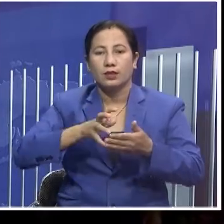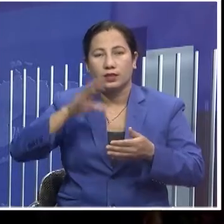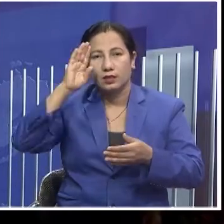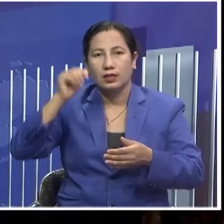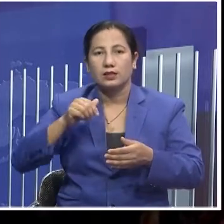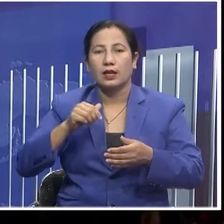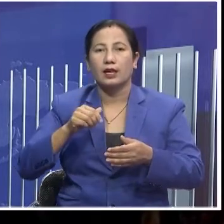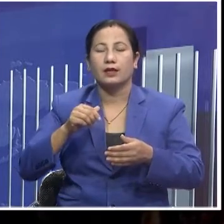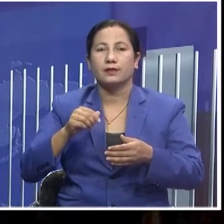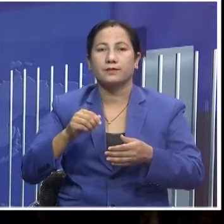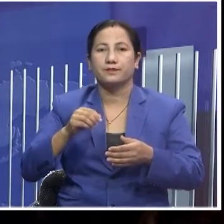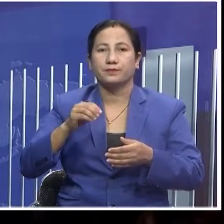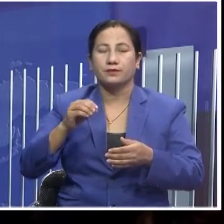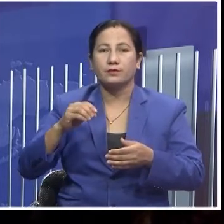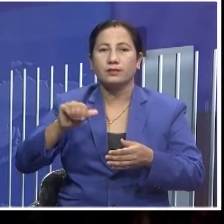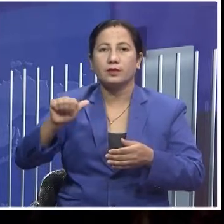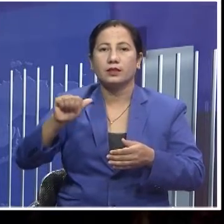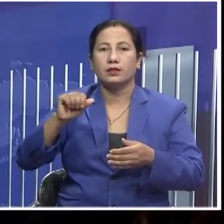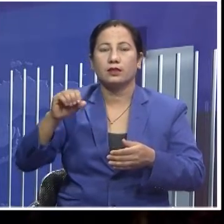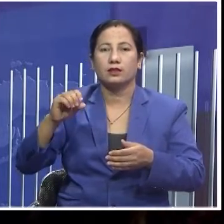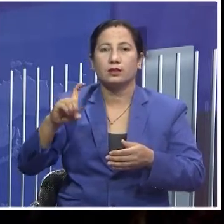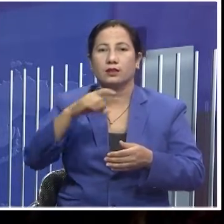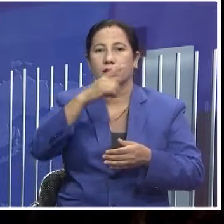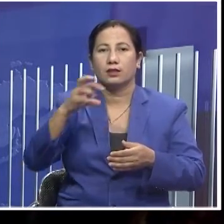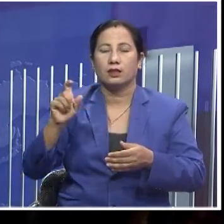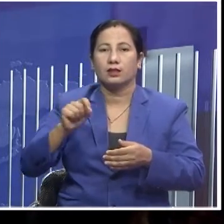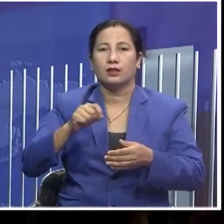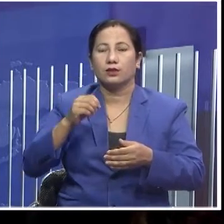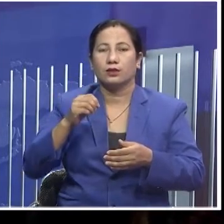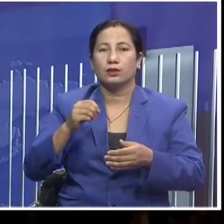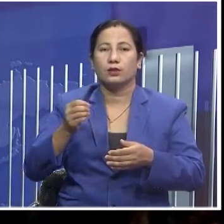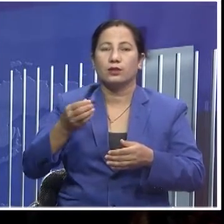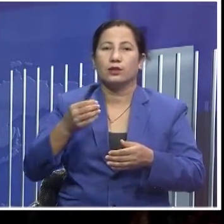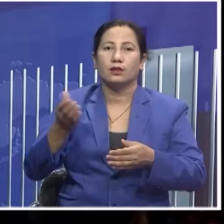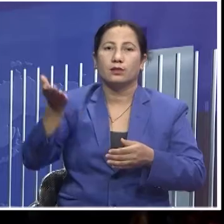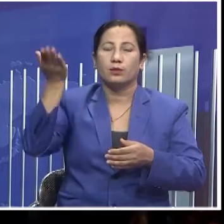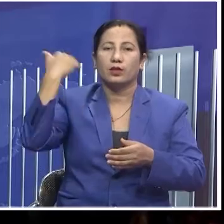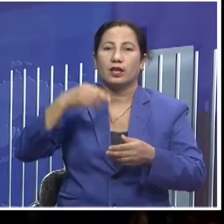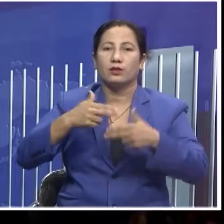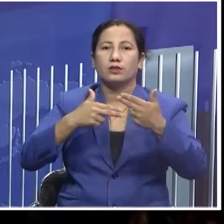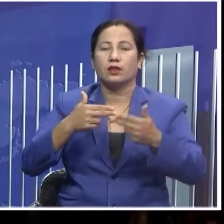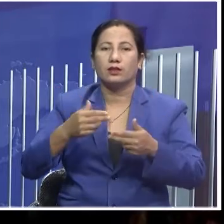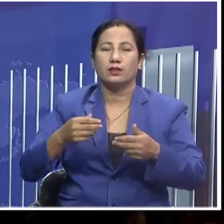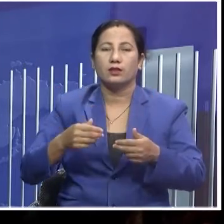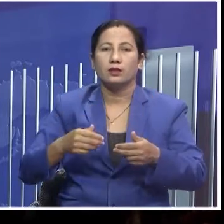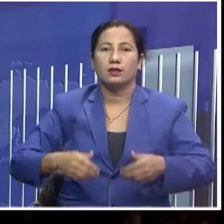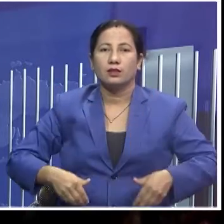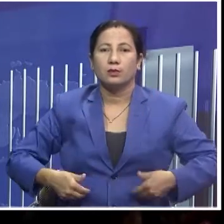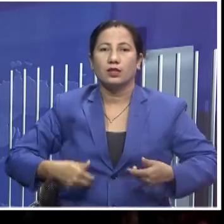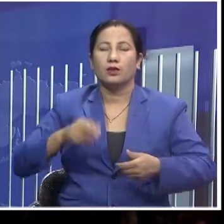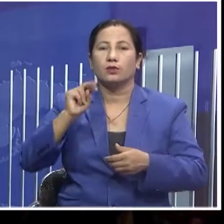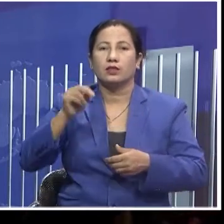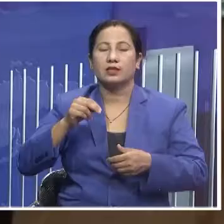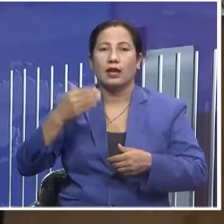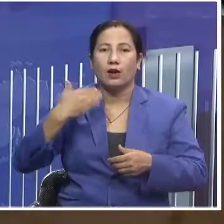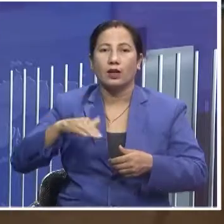यसलाई जगेर्ना गर्नुको निमित्त यस पर्वलाई एउटा यो पर्वको मौलिकता झल्काउनुको निमित्त प्रोग्रामहरू आउनुपर्छ र योलाई चाहिँ लोप